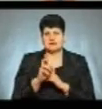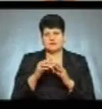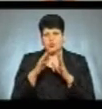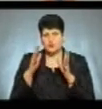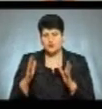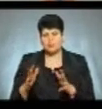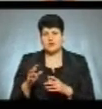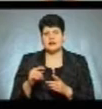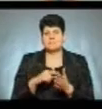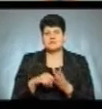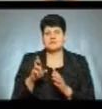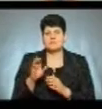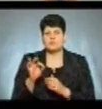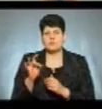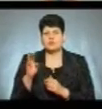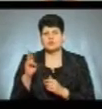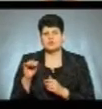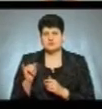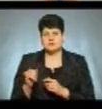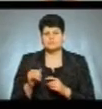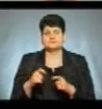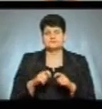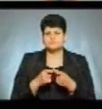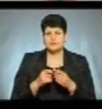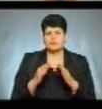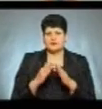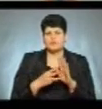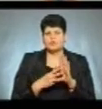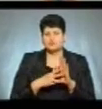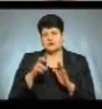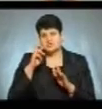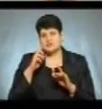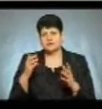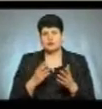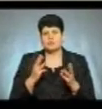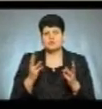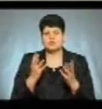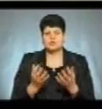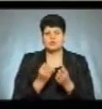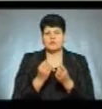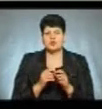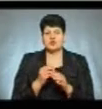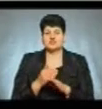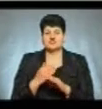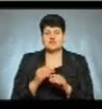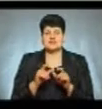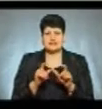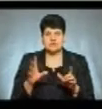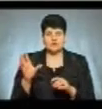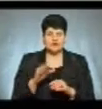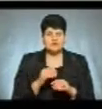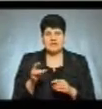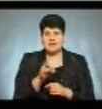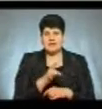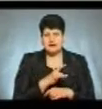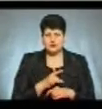місті Борщів від негоди постраждала будівля 8-ї державної пожежно-рятувальної частини. По всіх постраждалих районах